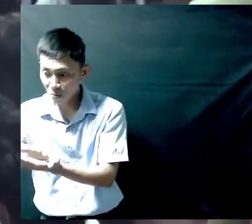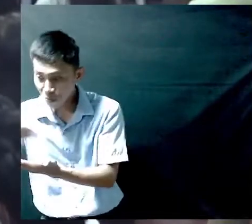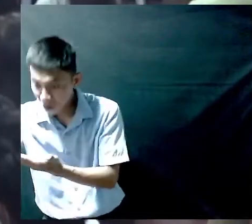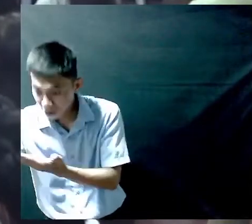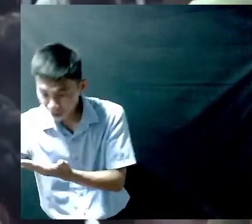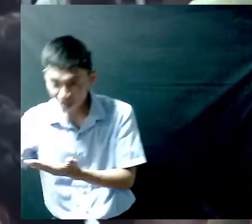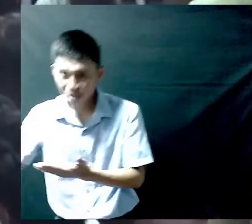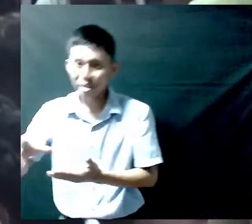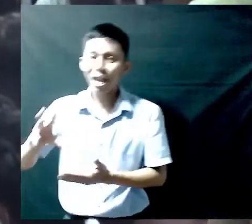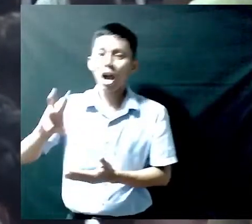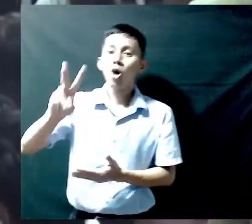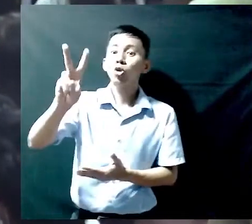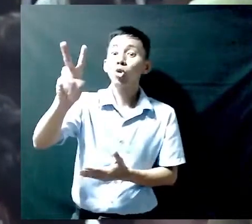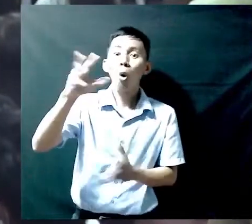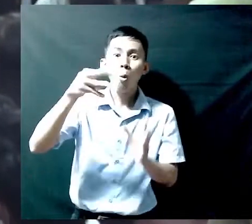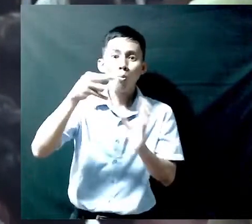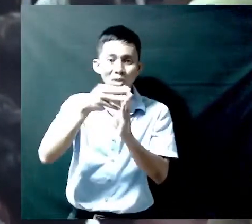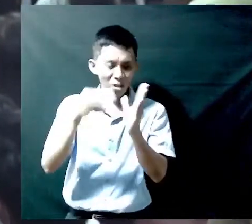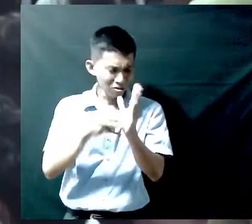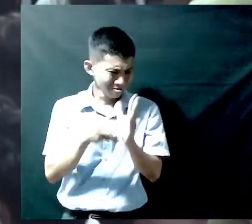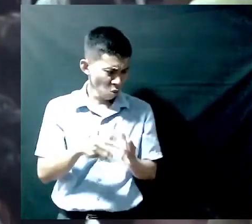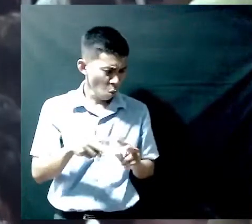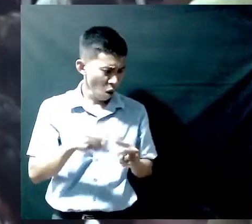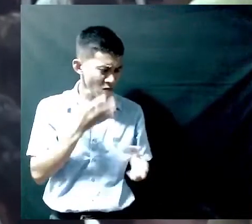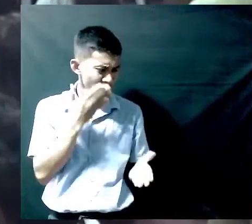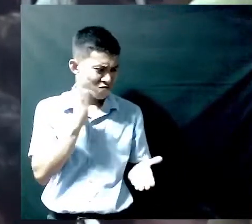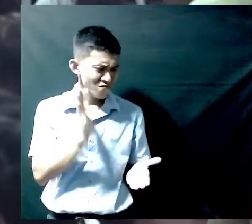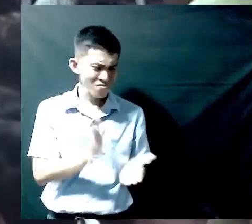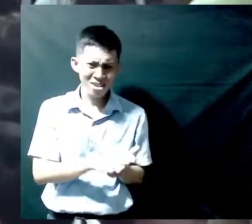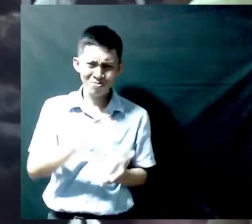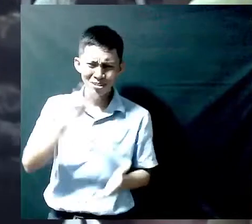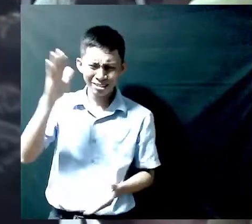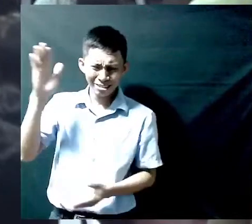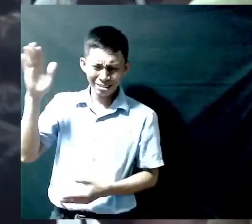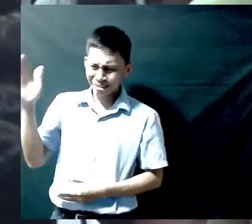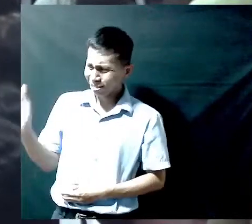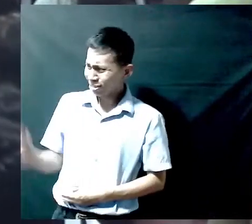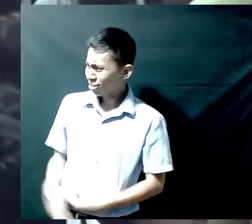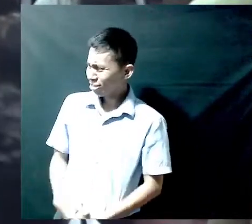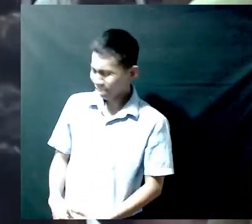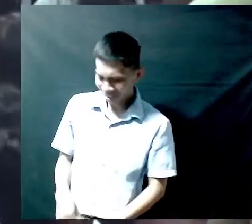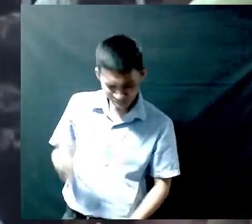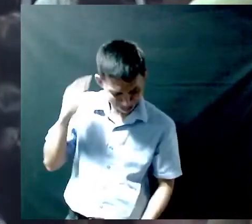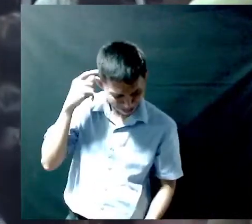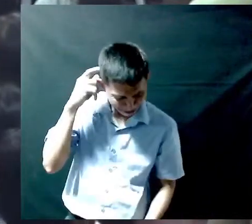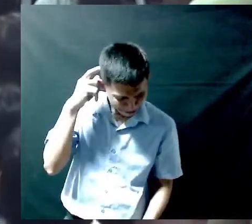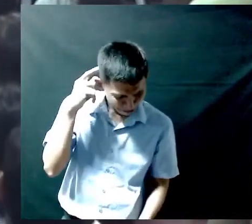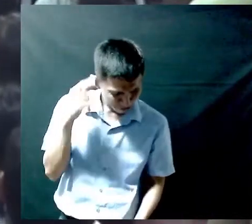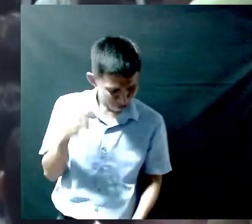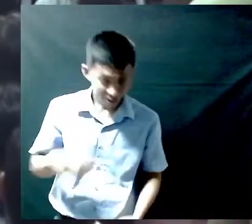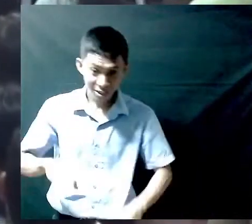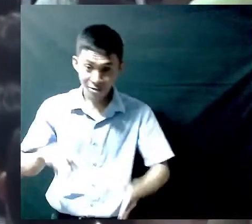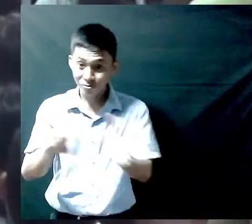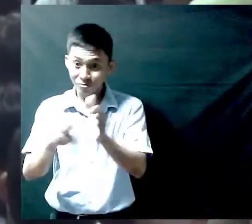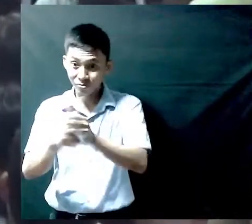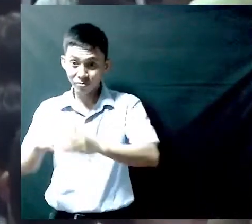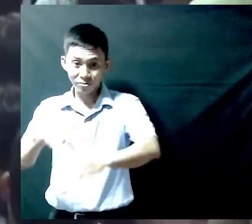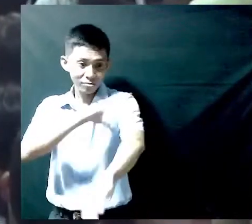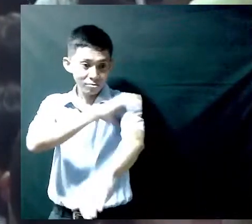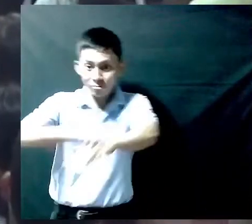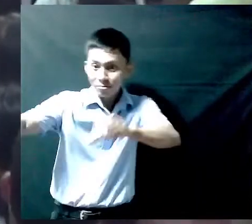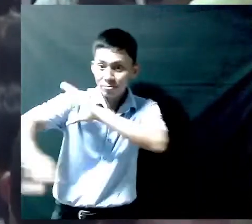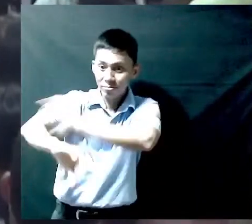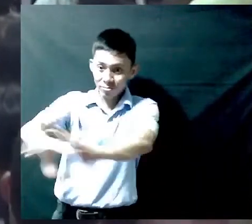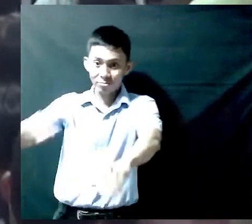Nung pinirmahan ni Kobe Bryant, naging mahal. Diba? Alam niyo yung jacket na Philippine flag na